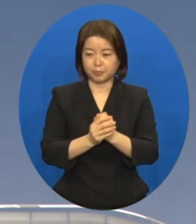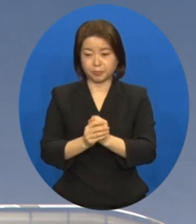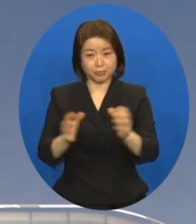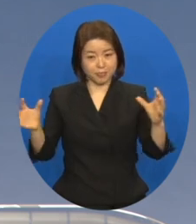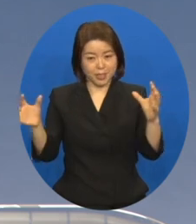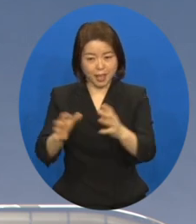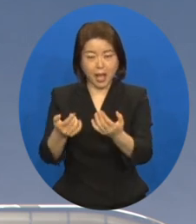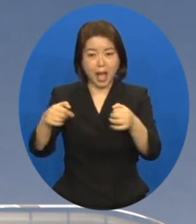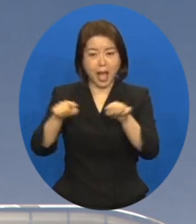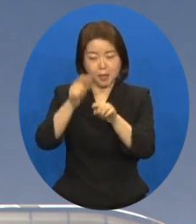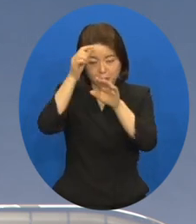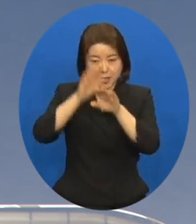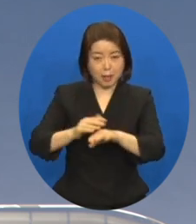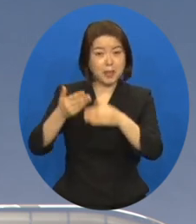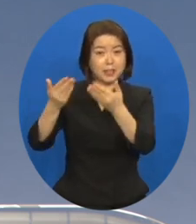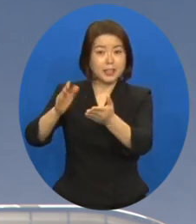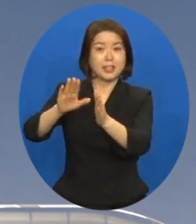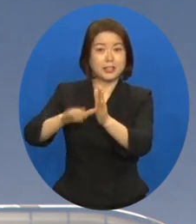함께 예배할 때는